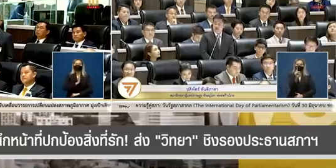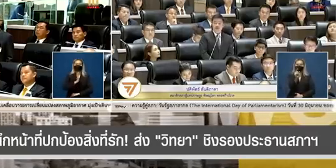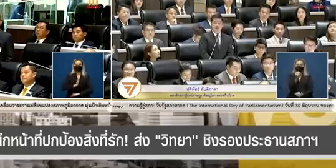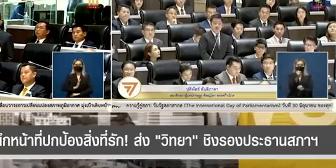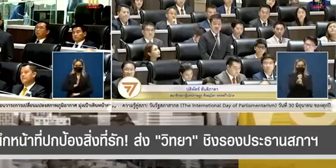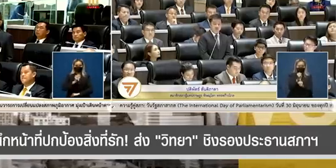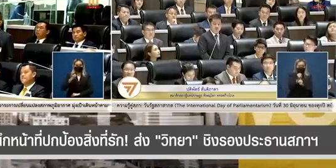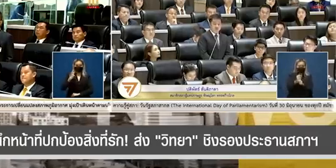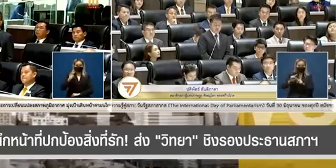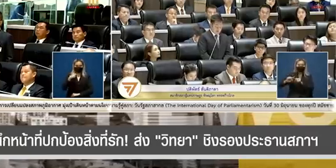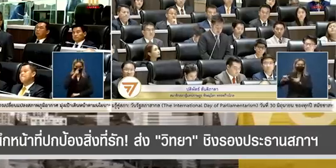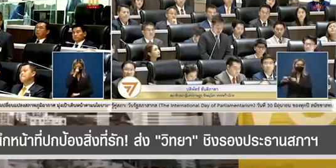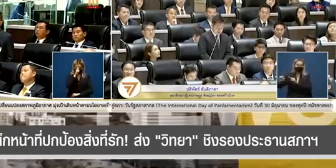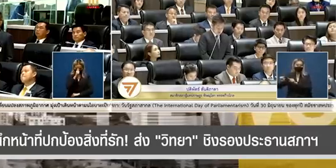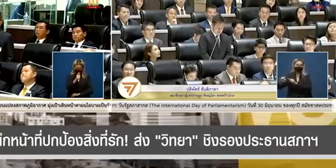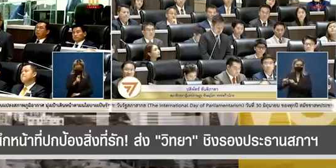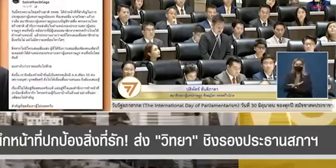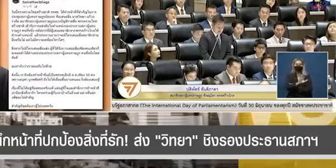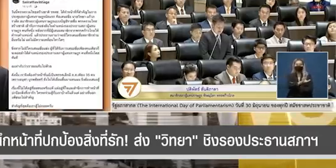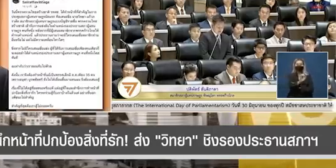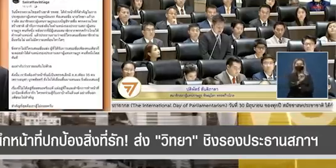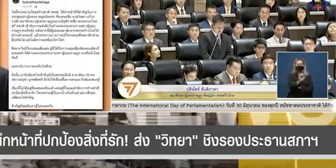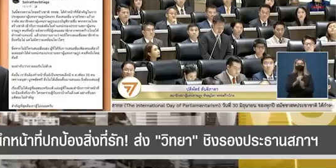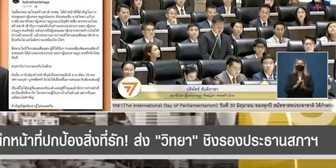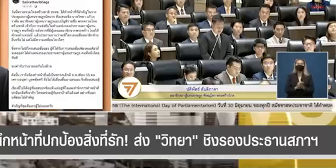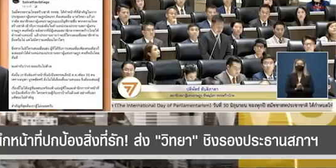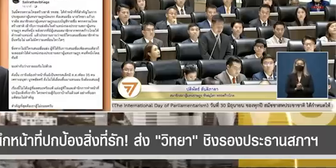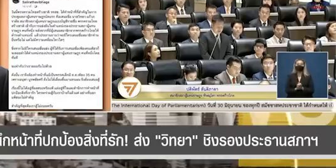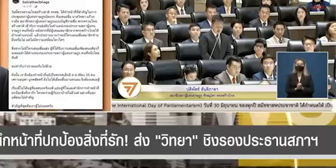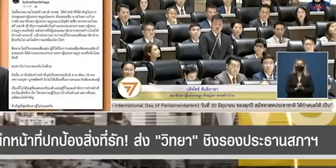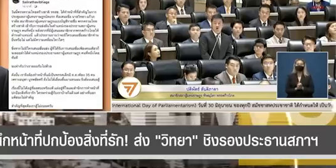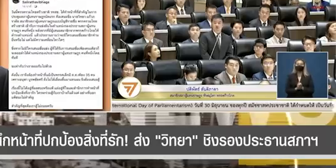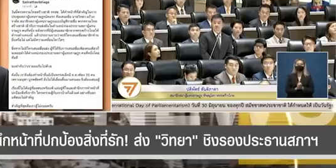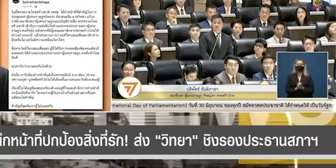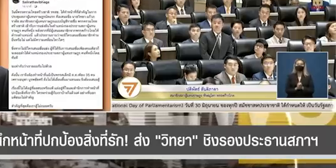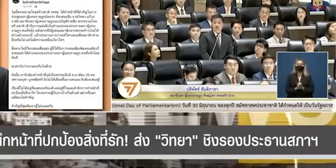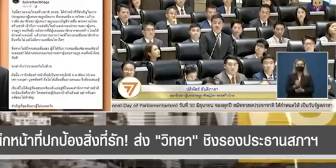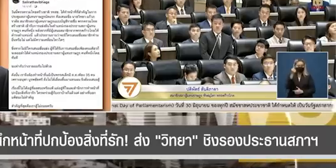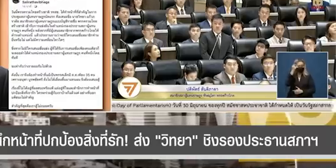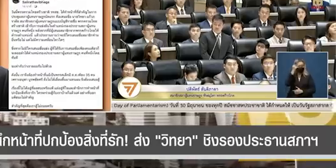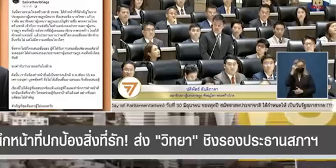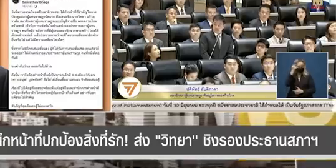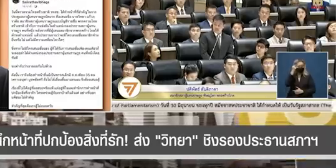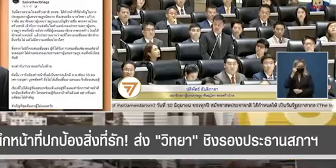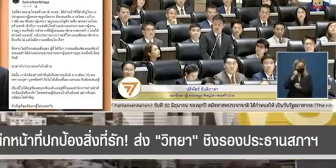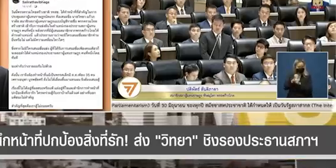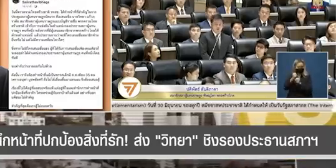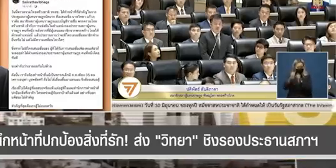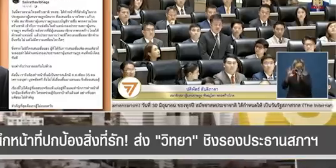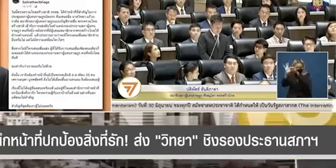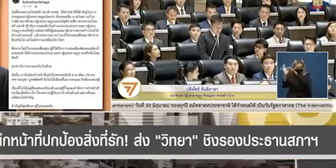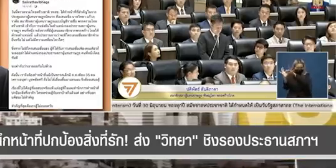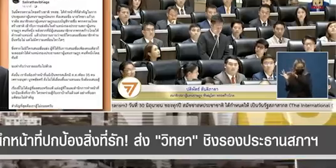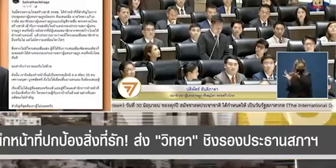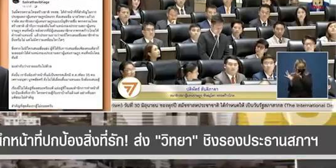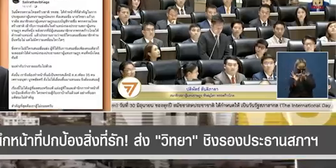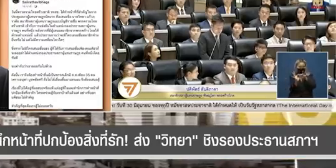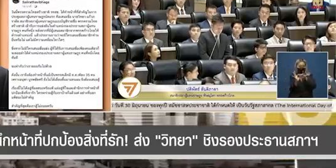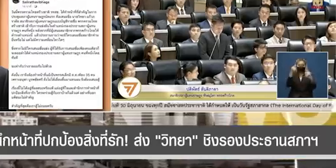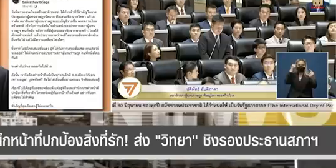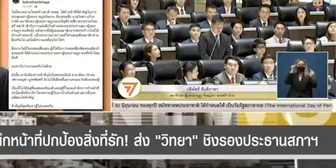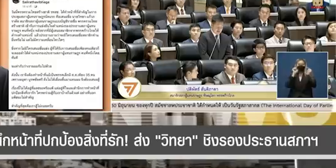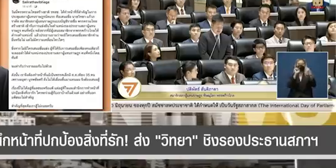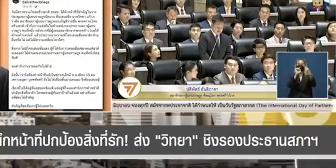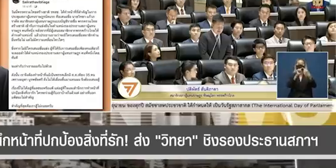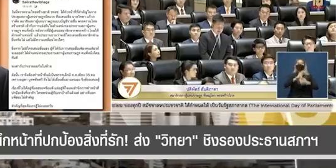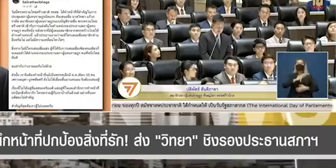นี่คือข้อความที่คุณวิทยา คุณพีร พันธ์หัวหน้าพรรคนะเป็นคนเปิดเผยฮะเพราะฉะนั้นต้องแสดง